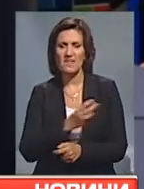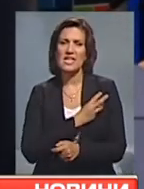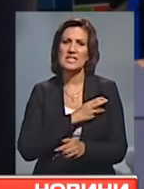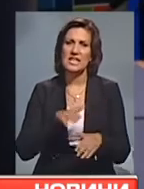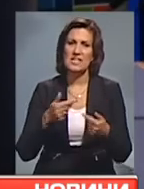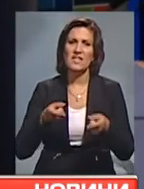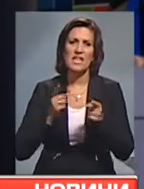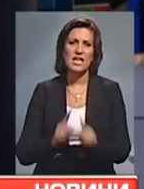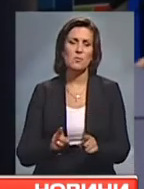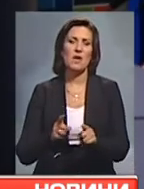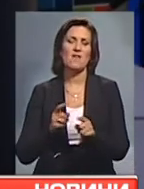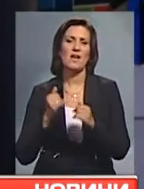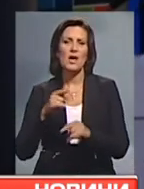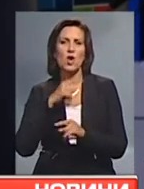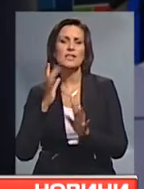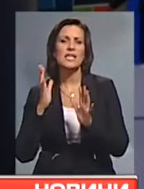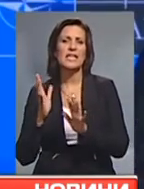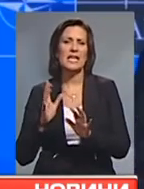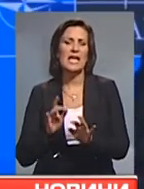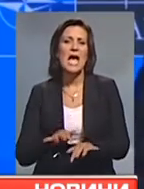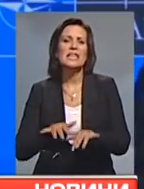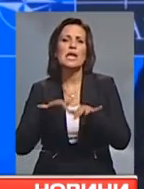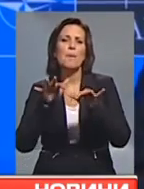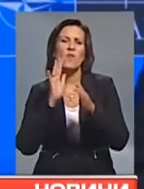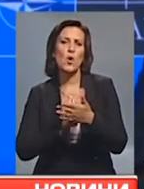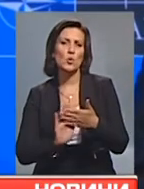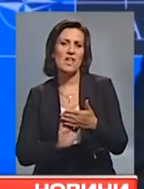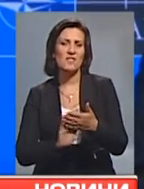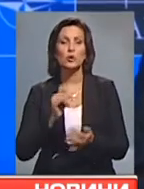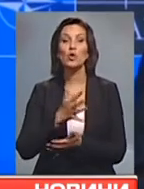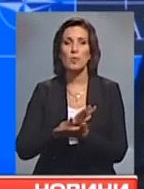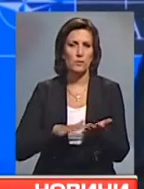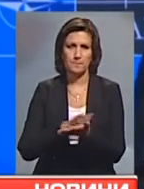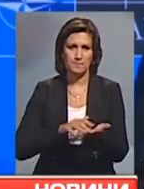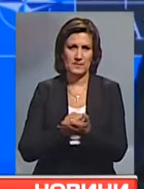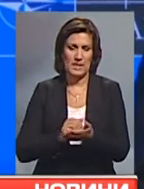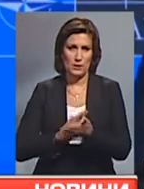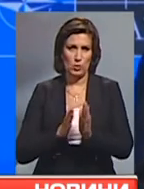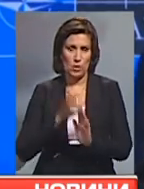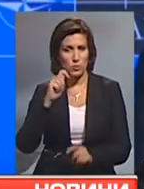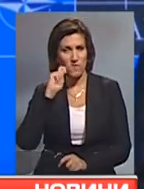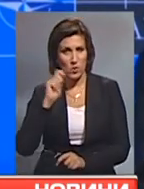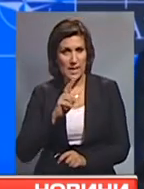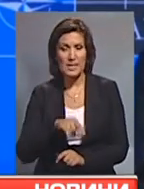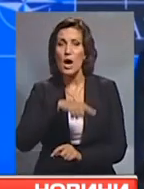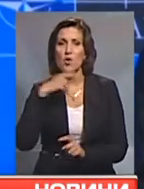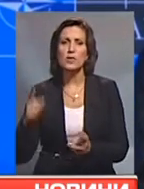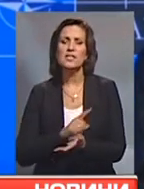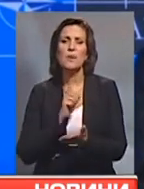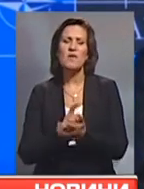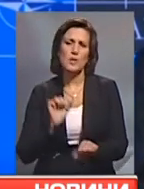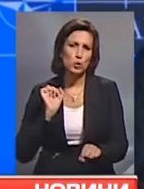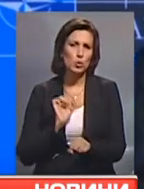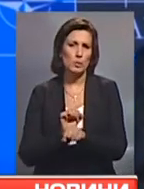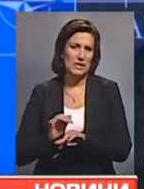ініціативи насправді вони були для Росії тільки димовою завісою щоб продовжувати дестабілізувати ситуацію в Україні Росія повинна